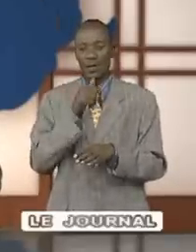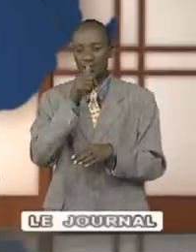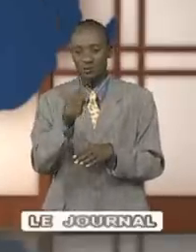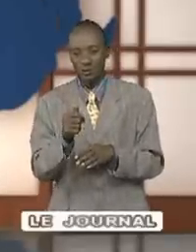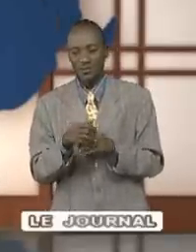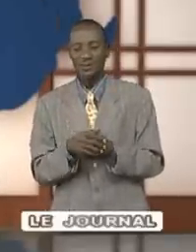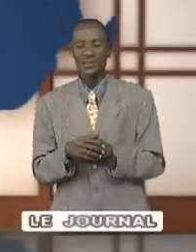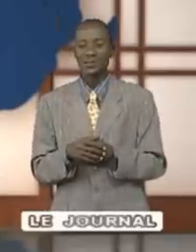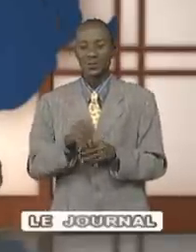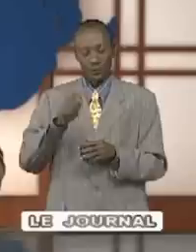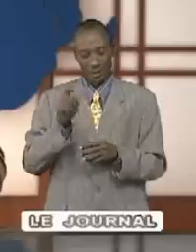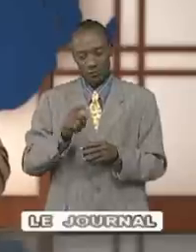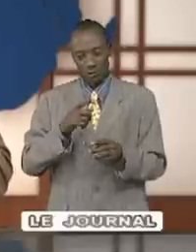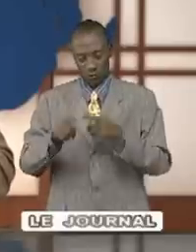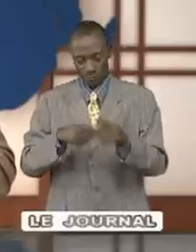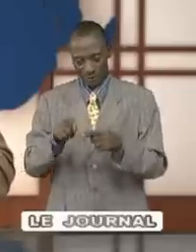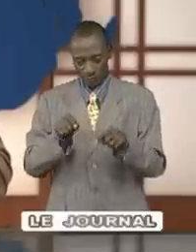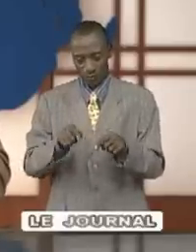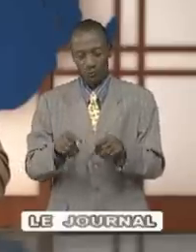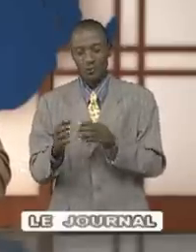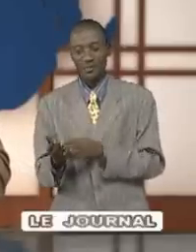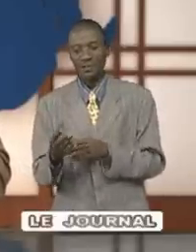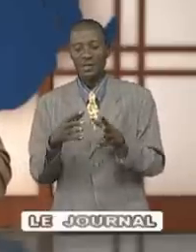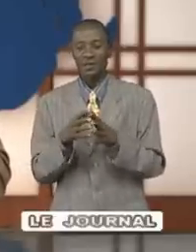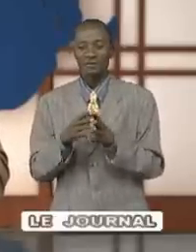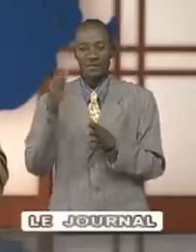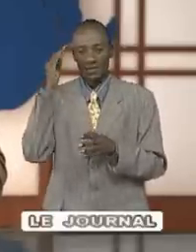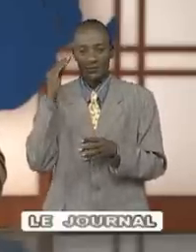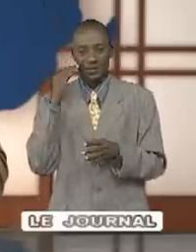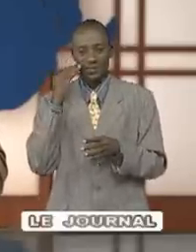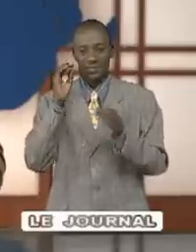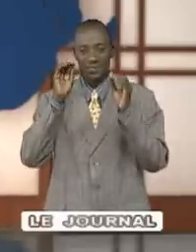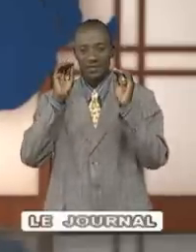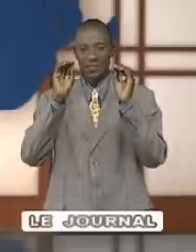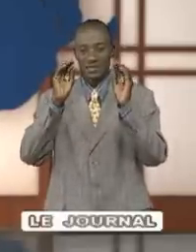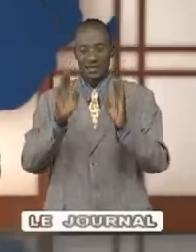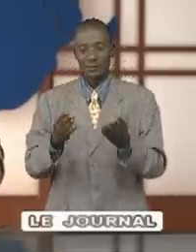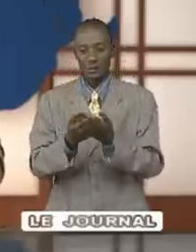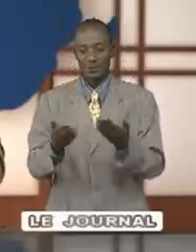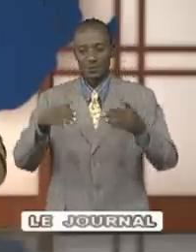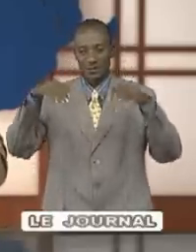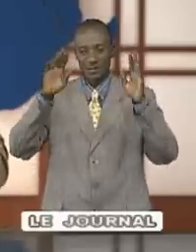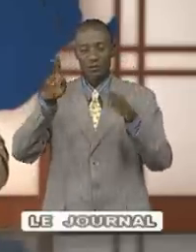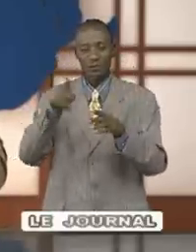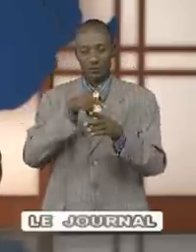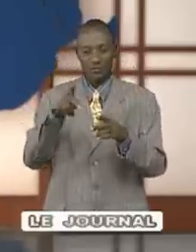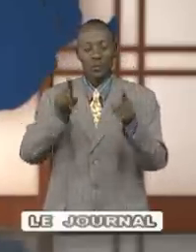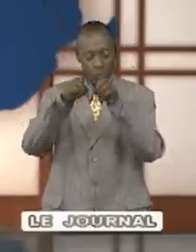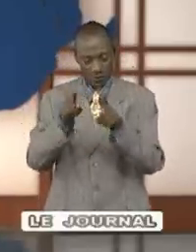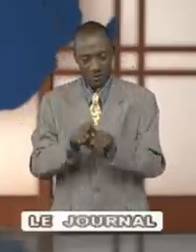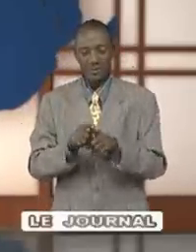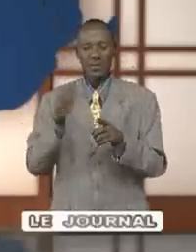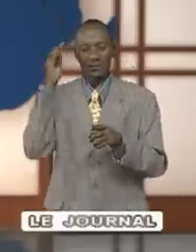obligatoire ont débuté ce matin. Des travaux qui ont été ouverts par les ministres de l'EPSP ainsi que le ministre Bahati Lukwebo, qui